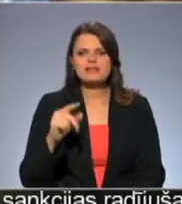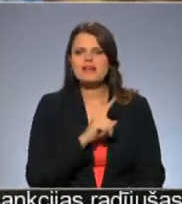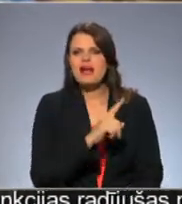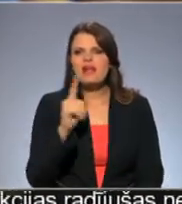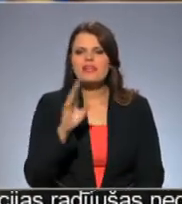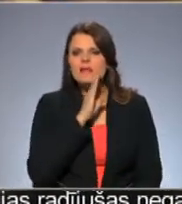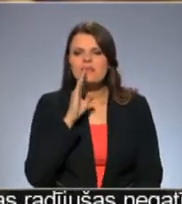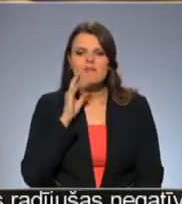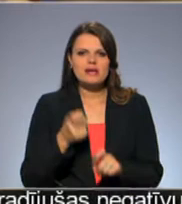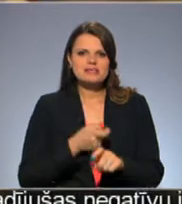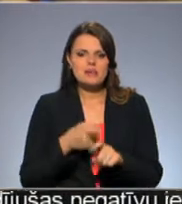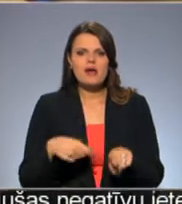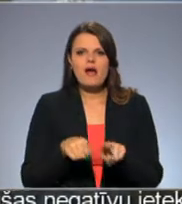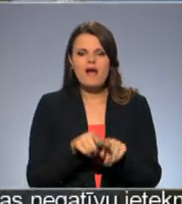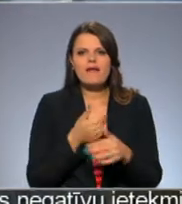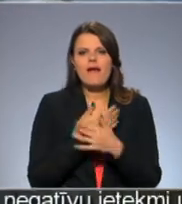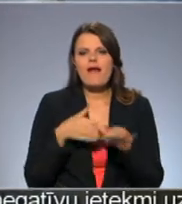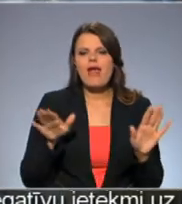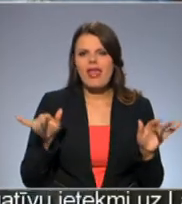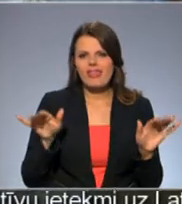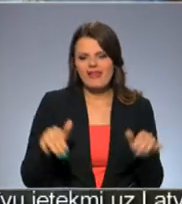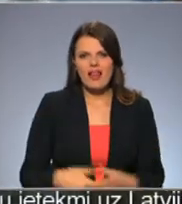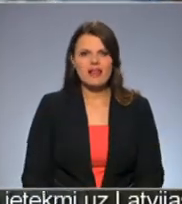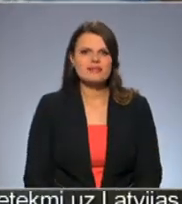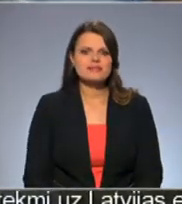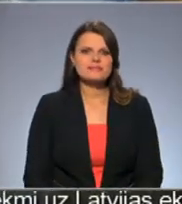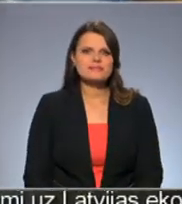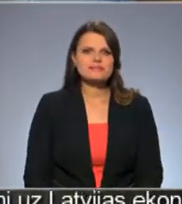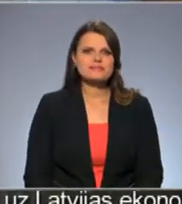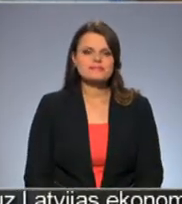māmiņai ir notamborējusi arī pa eņģelītim. Ieva Benveldalāns Peršavits, Skrundas televīzija.